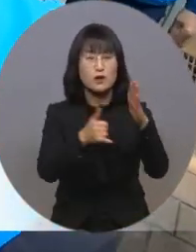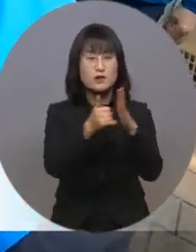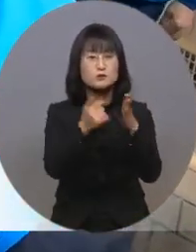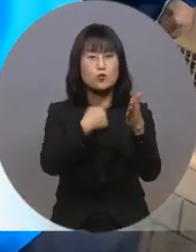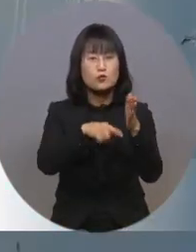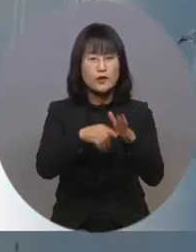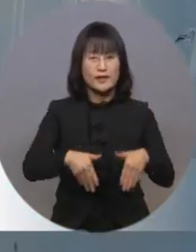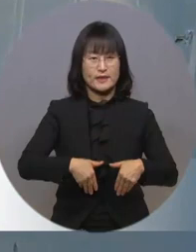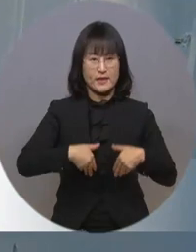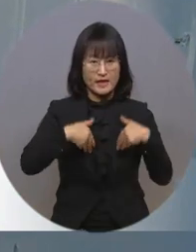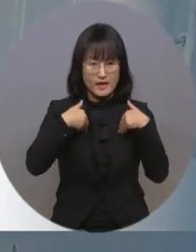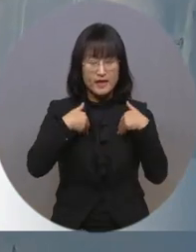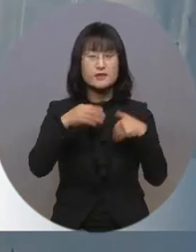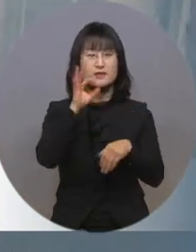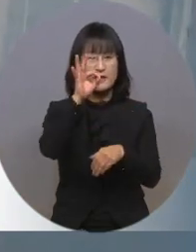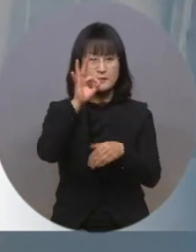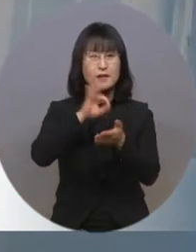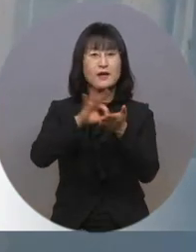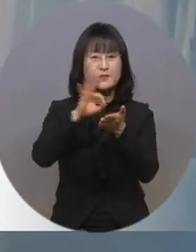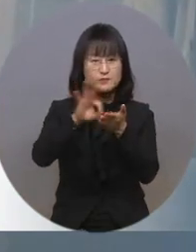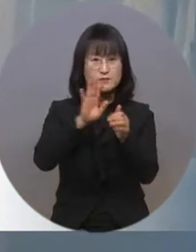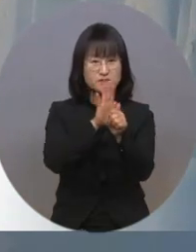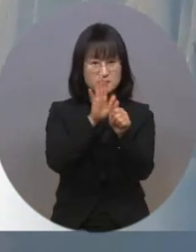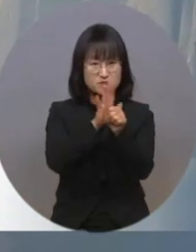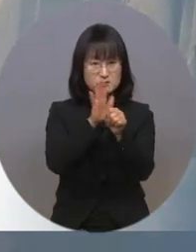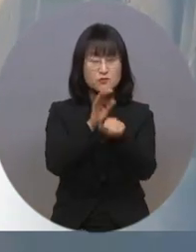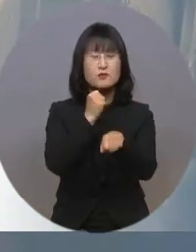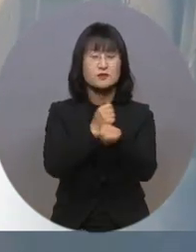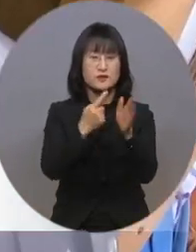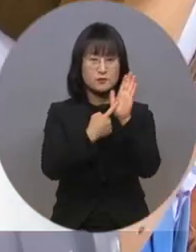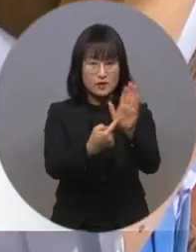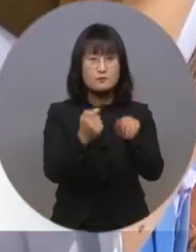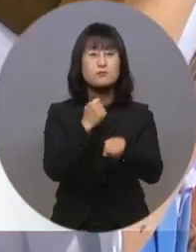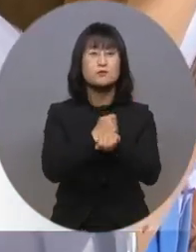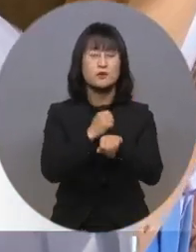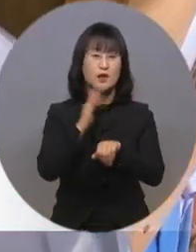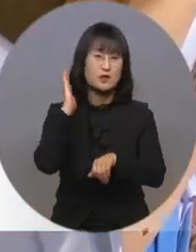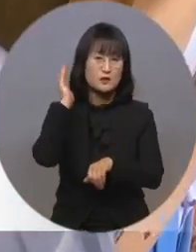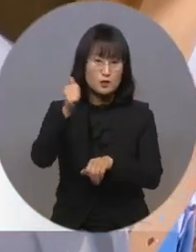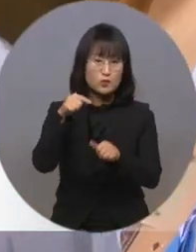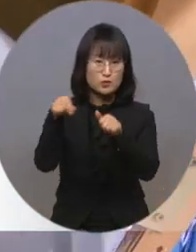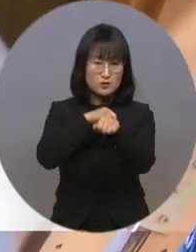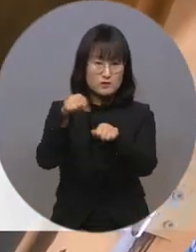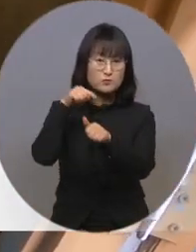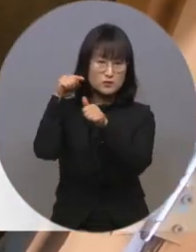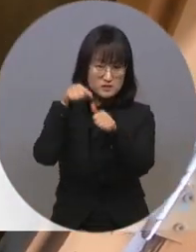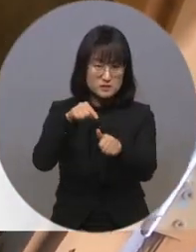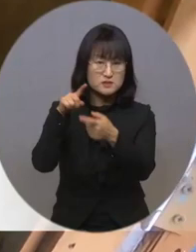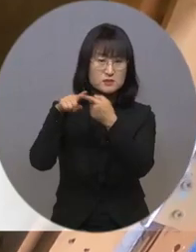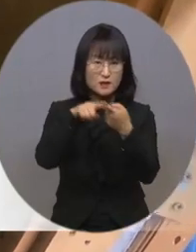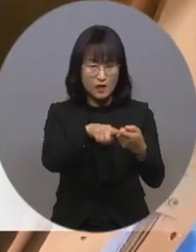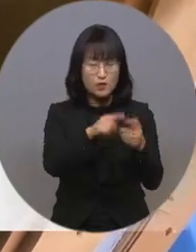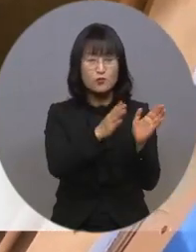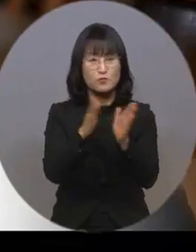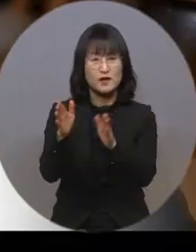시행한다고 지난달 28일 밝혔습니다. 이번 대책은 대통령 특별지시에 따라